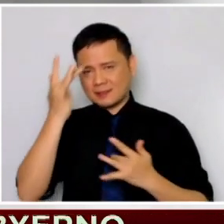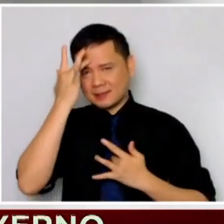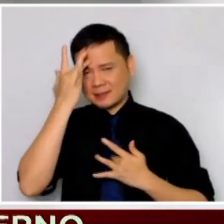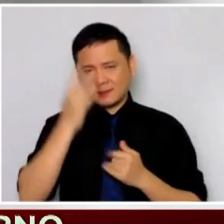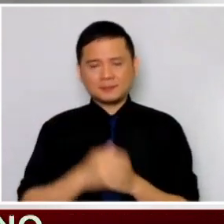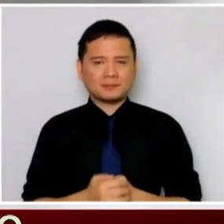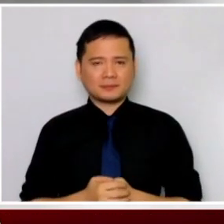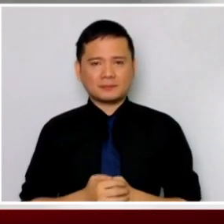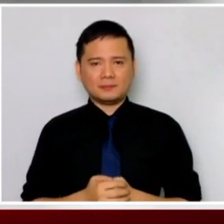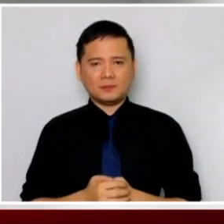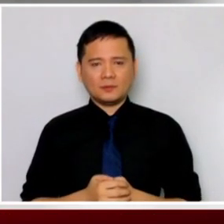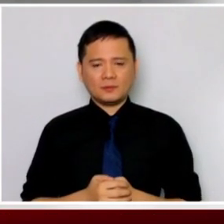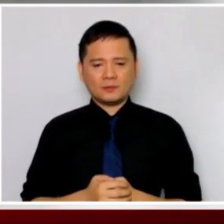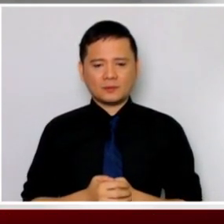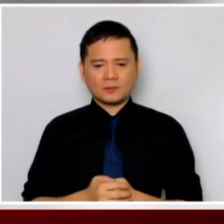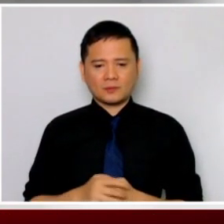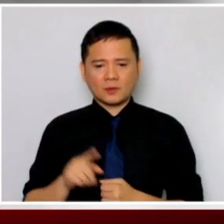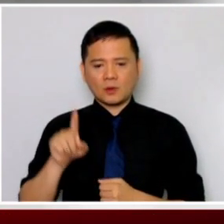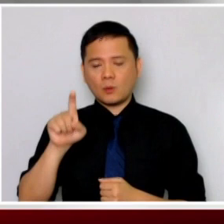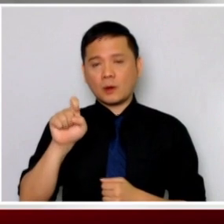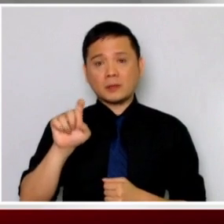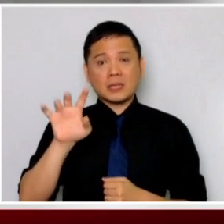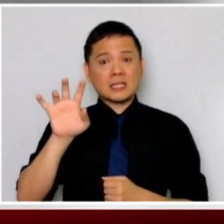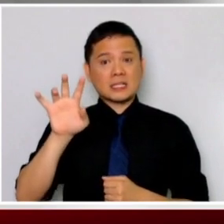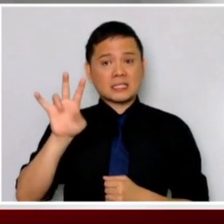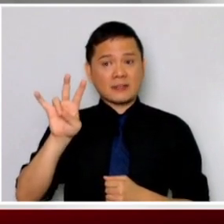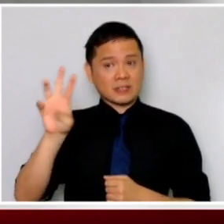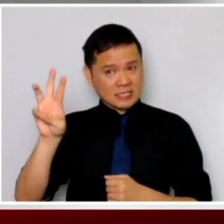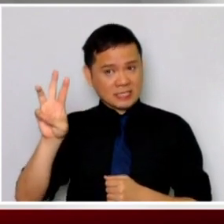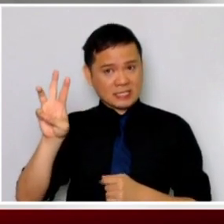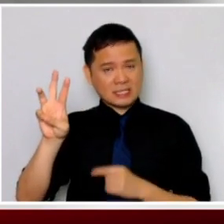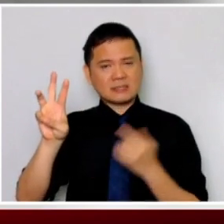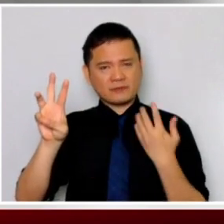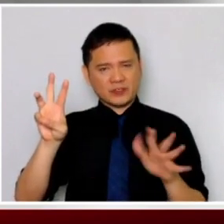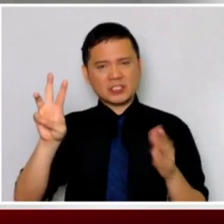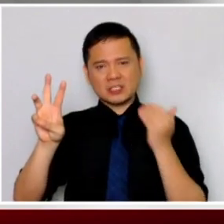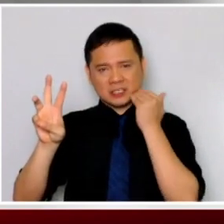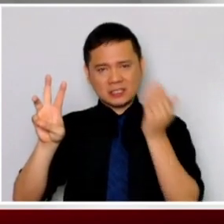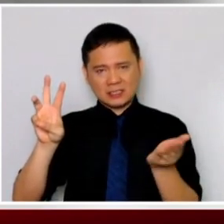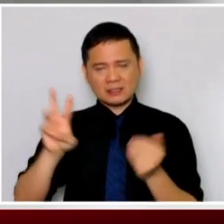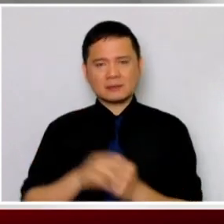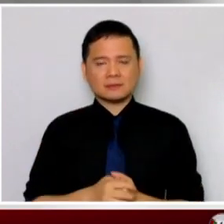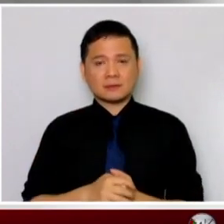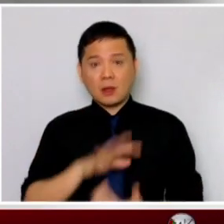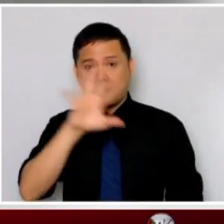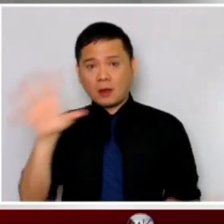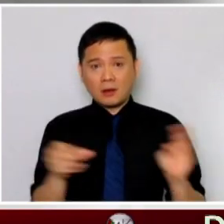May 176 naman ang naitalang namatay para sa